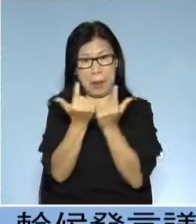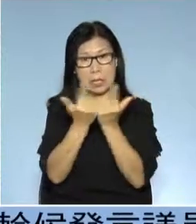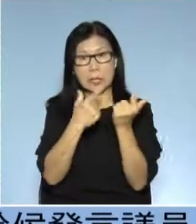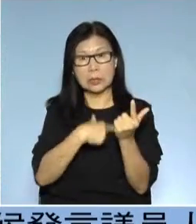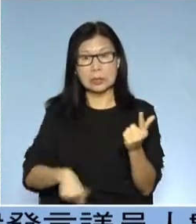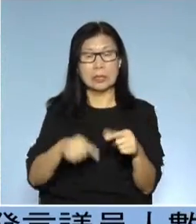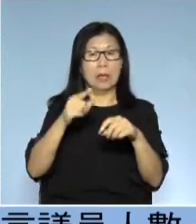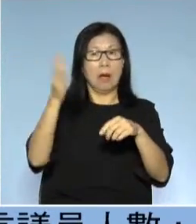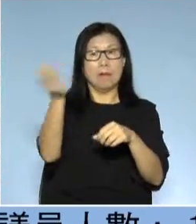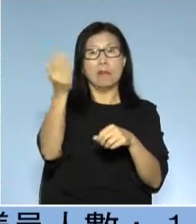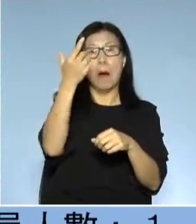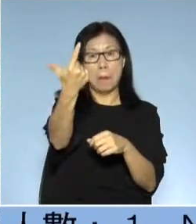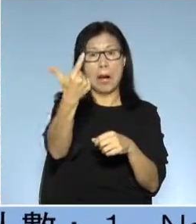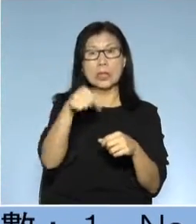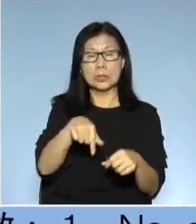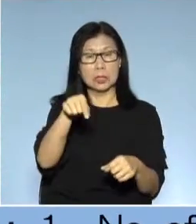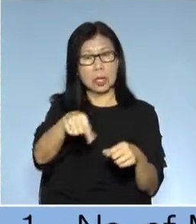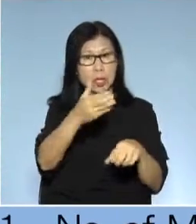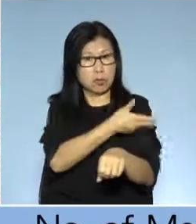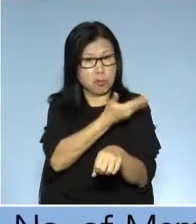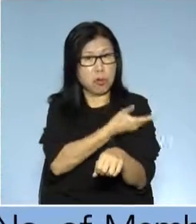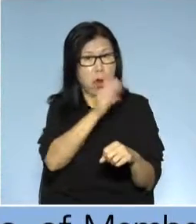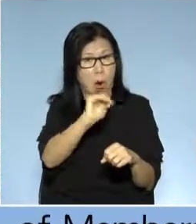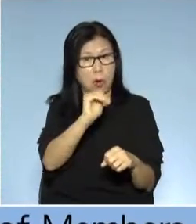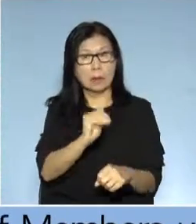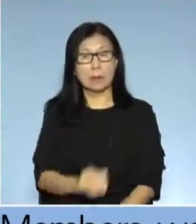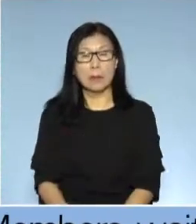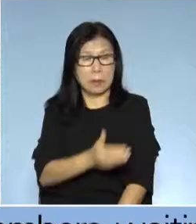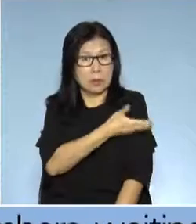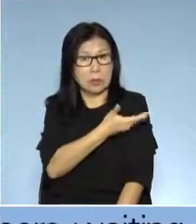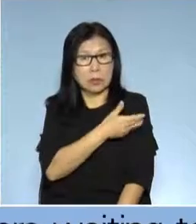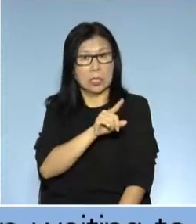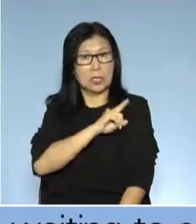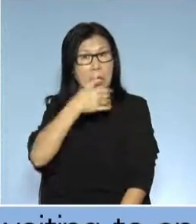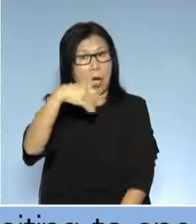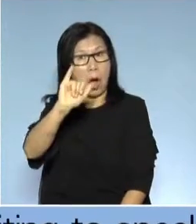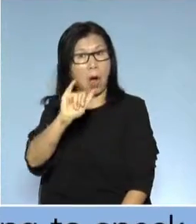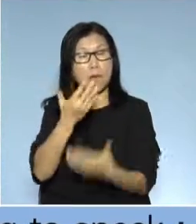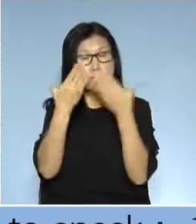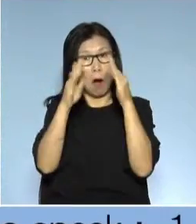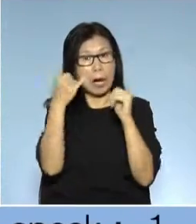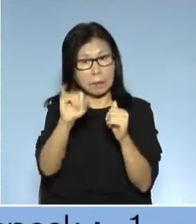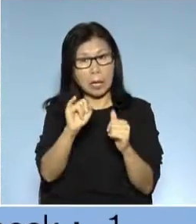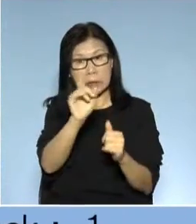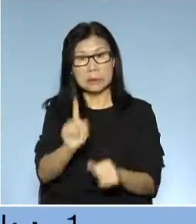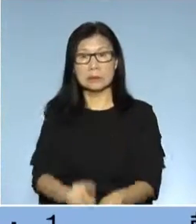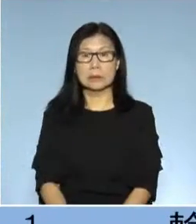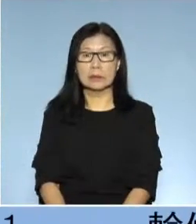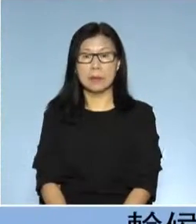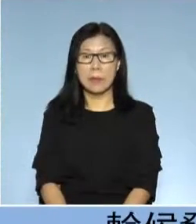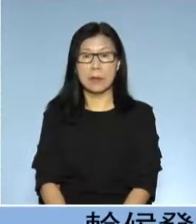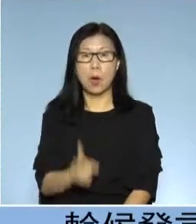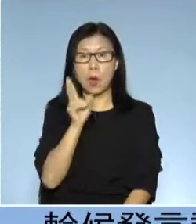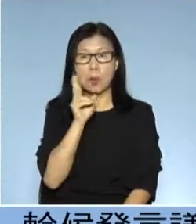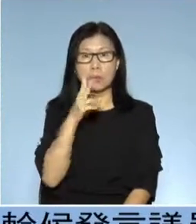話打八號風球期間 ，OK， 你可唔可以叫啲呢個外佣唔好出街咁？咁但事實上嘅話，你又好似